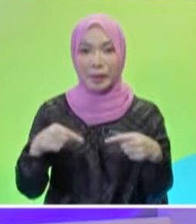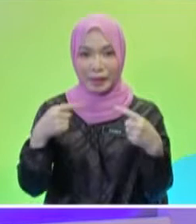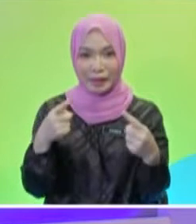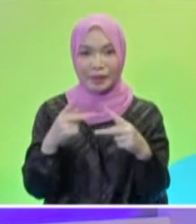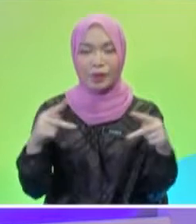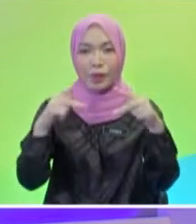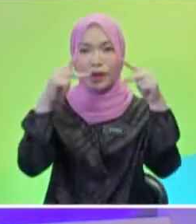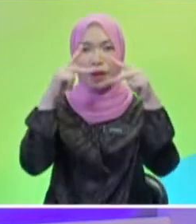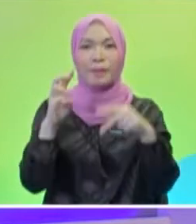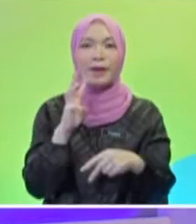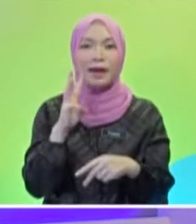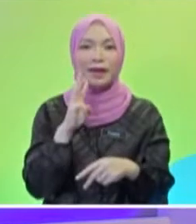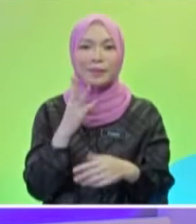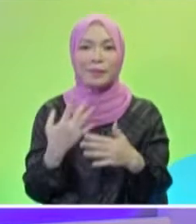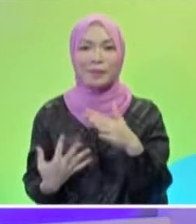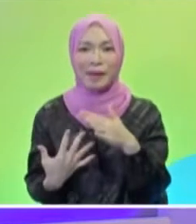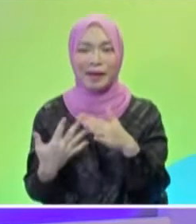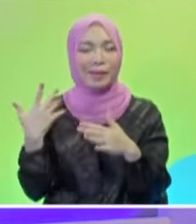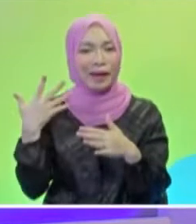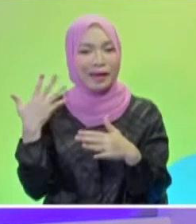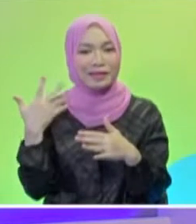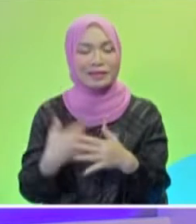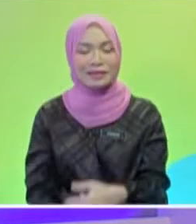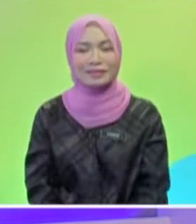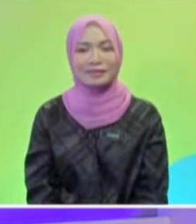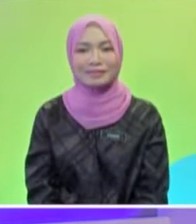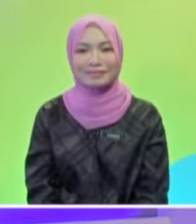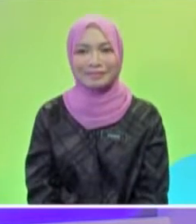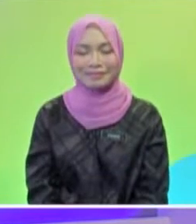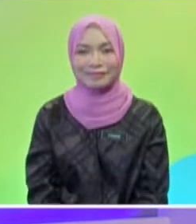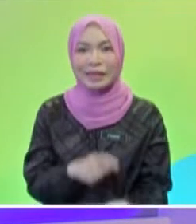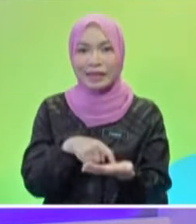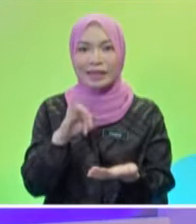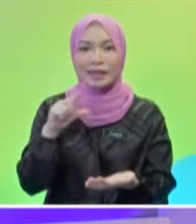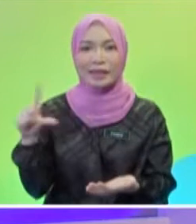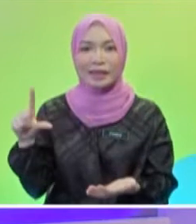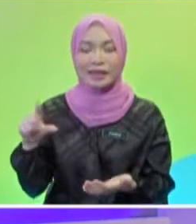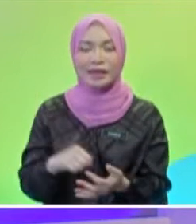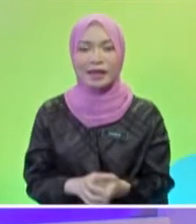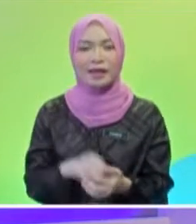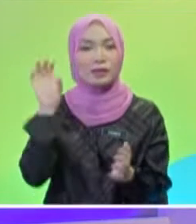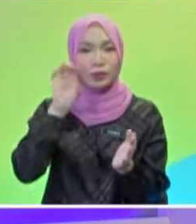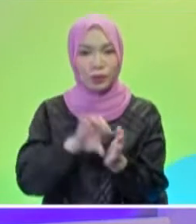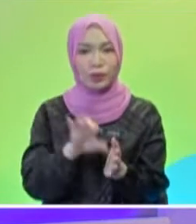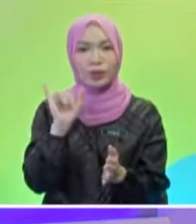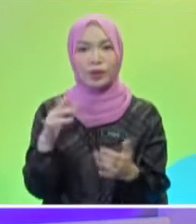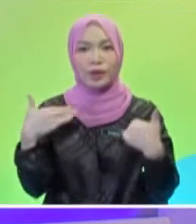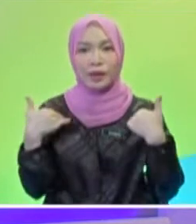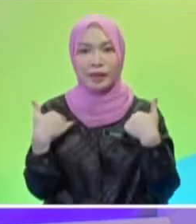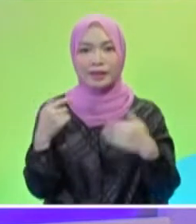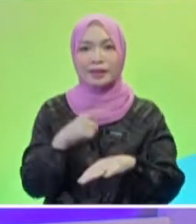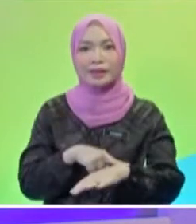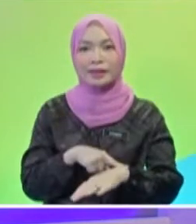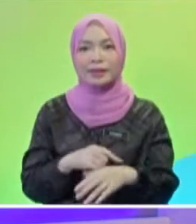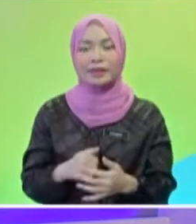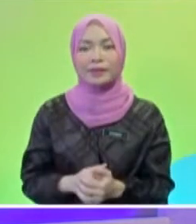dunia ini ada contoh-contoh sumber tenaga sungai jadi yang ada di negara-negara tertentu Tidak bermaksud oke negara-negara yang